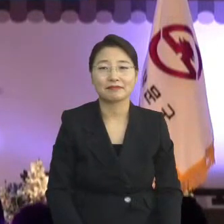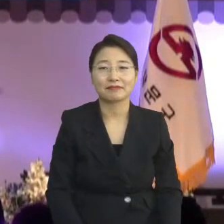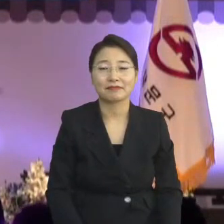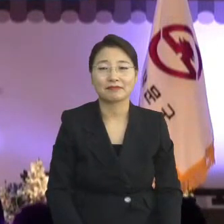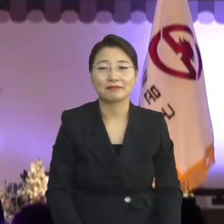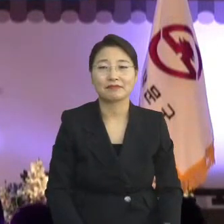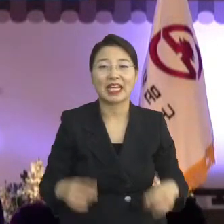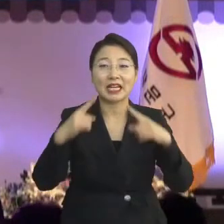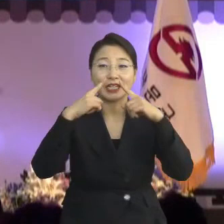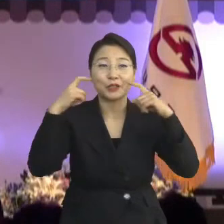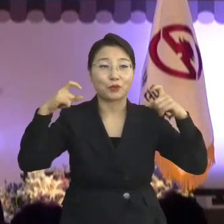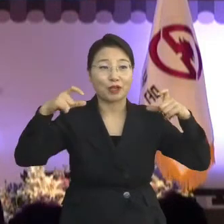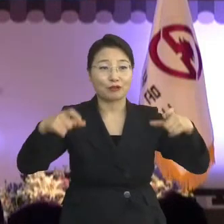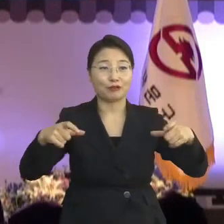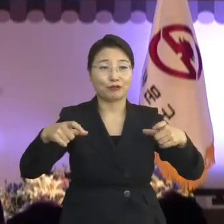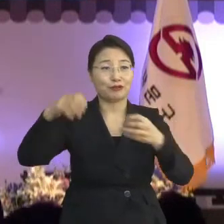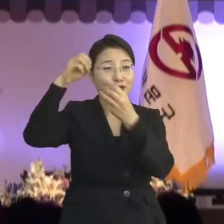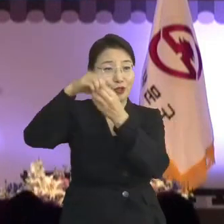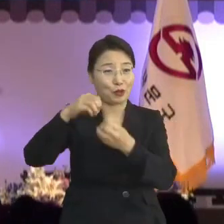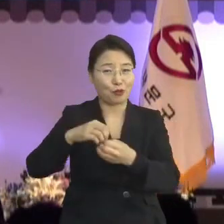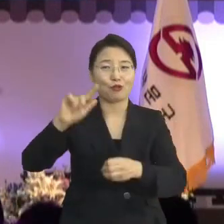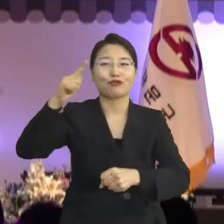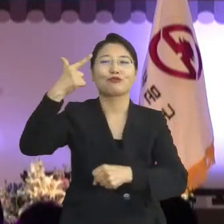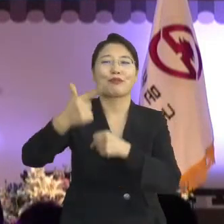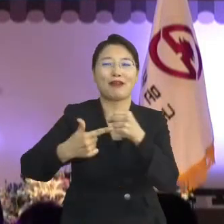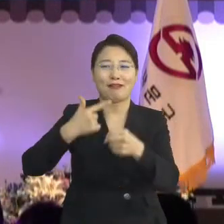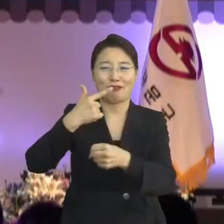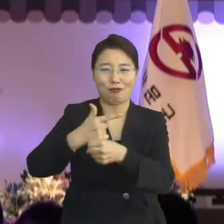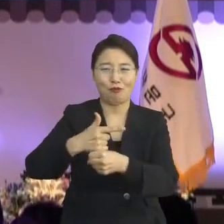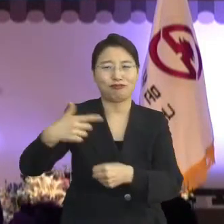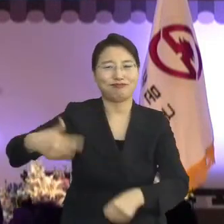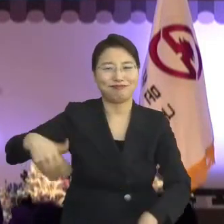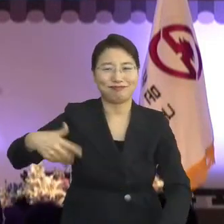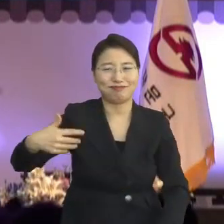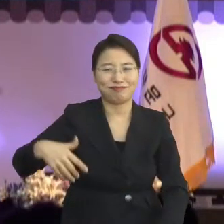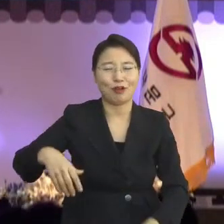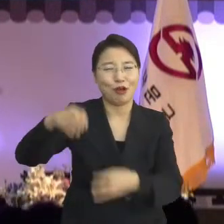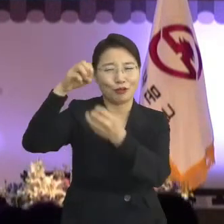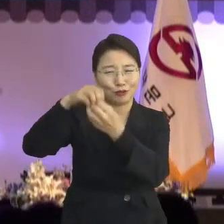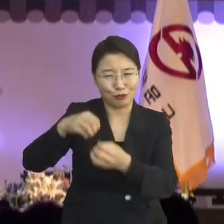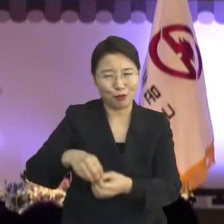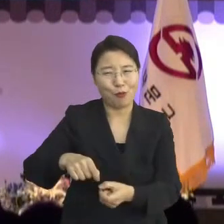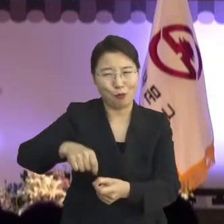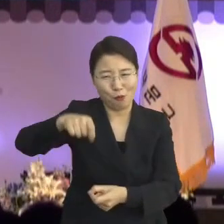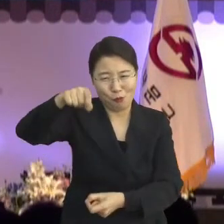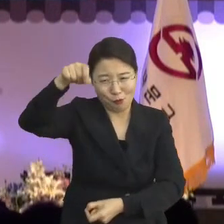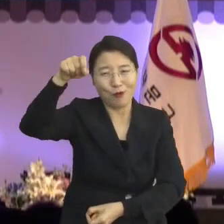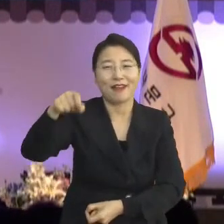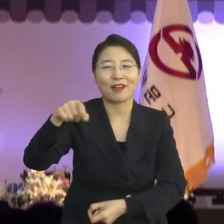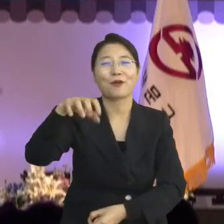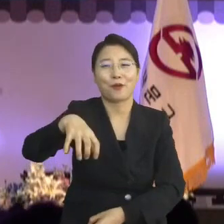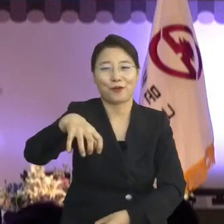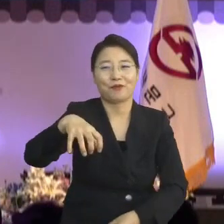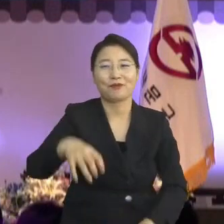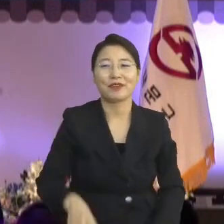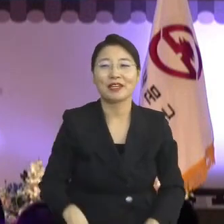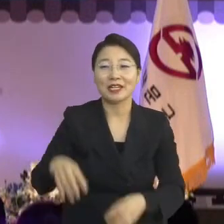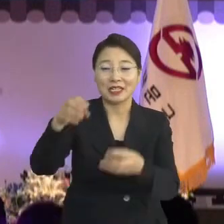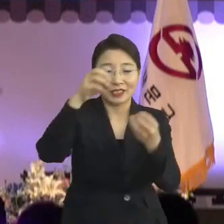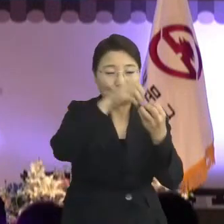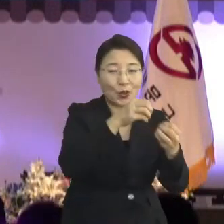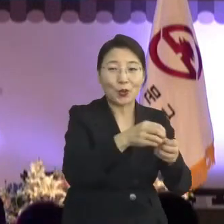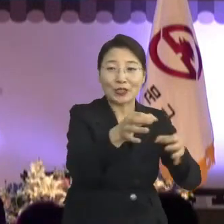우리 동대문구는 600년의 역사가 살아 숨쉬고 있는 유서 깊은 땅입니다.